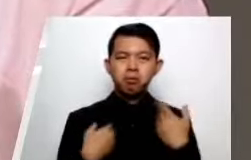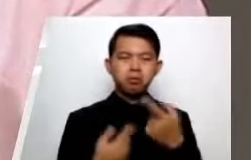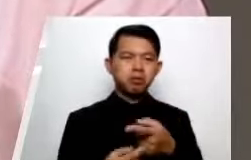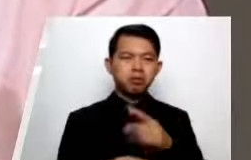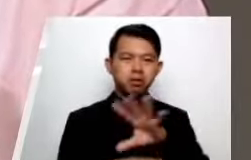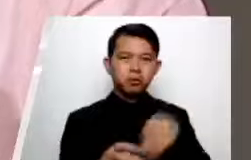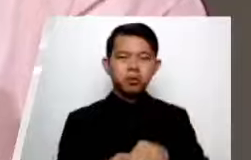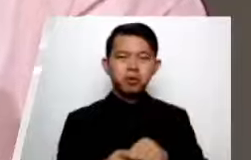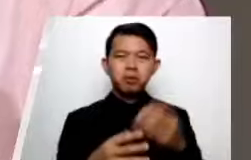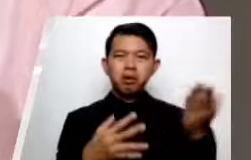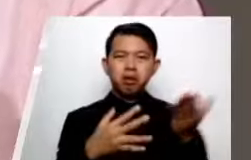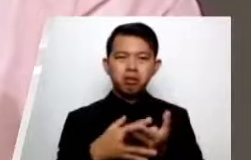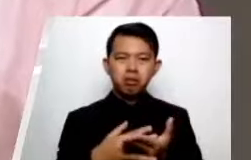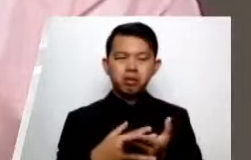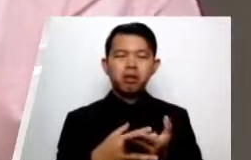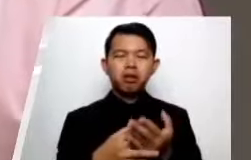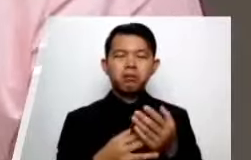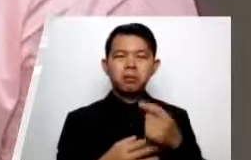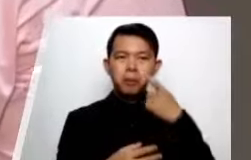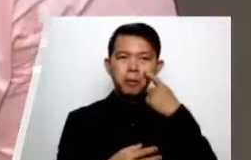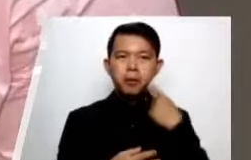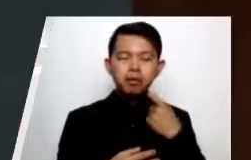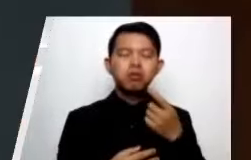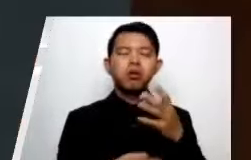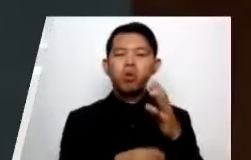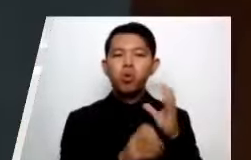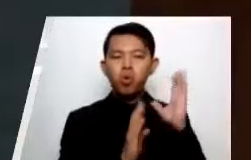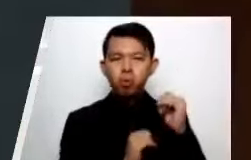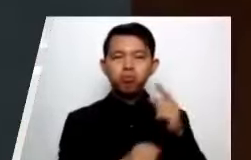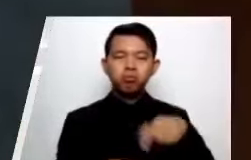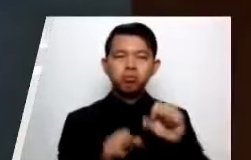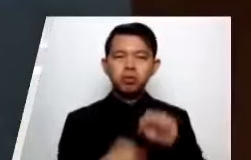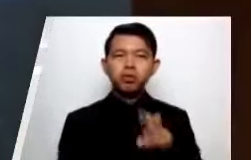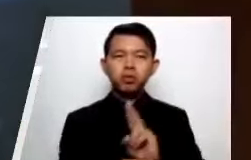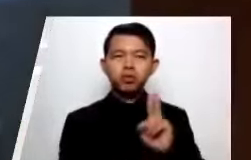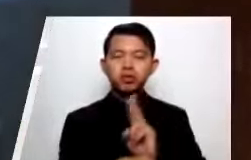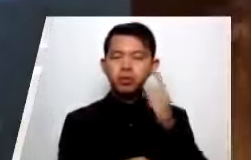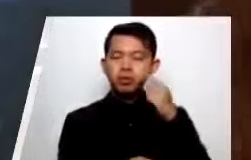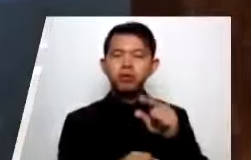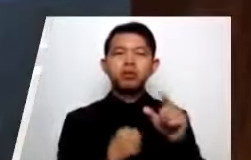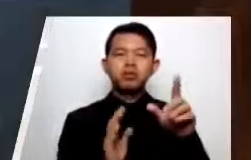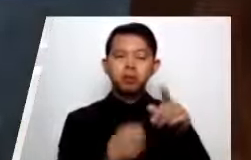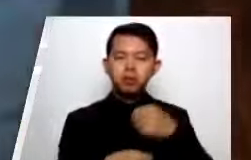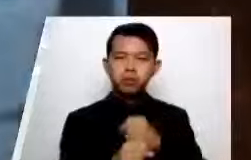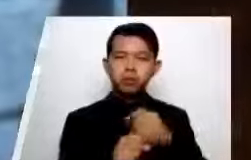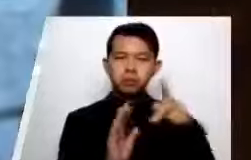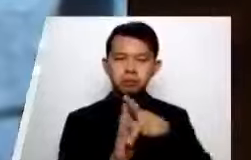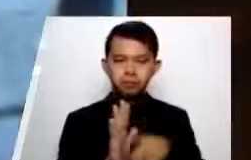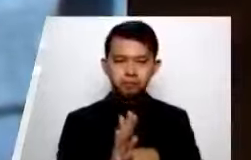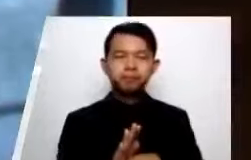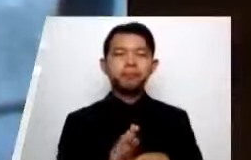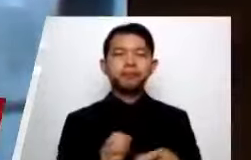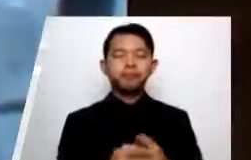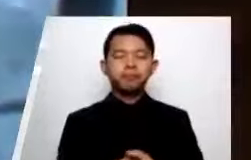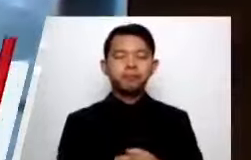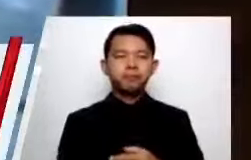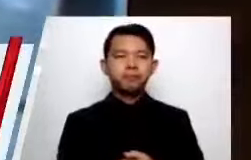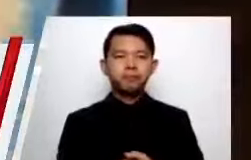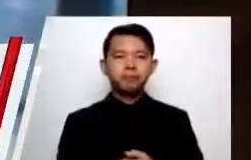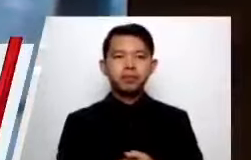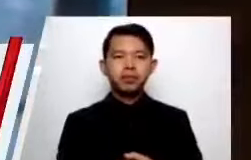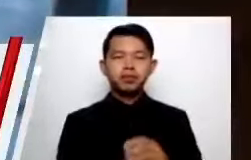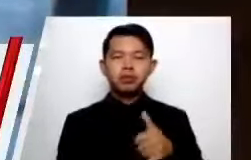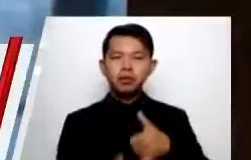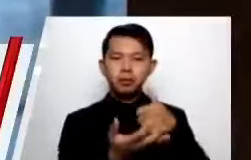magagandang batas at patakaran para sa kanila outstanding media personality naman si k David kayo yung naging spark